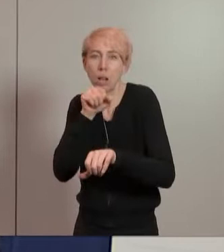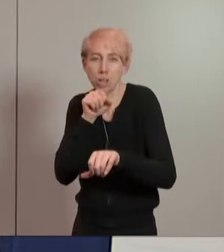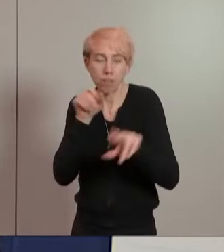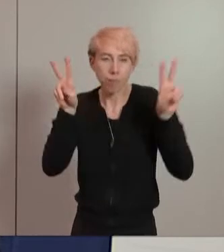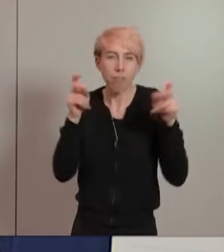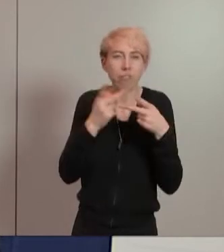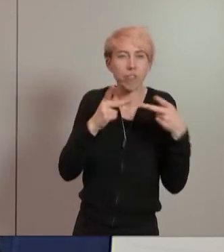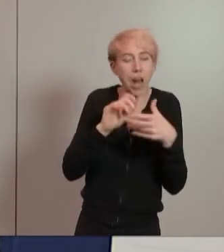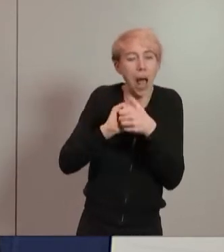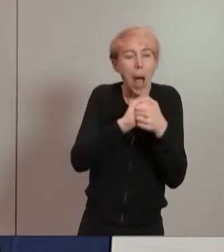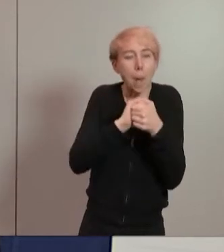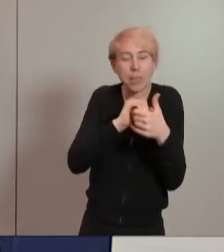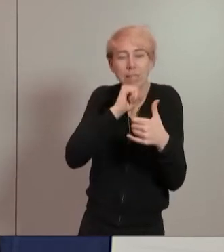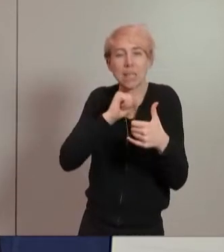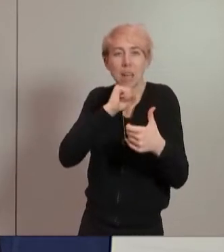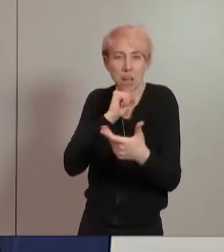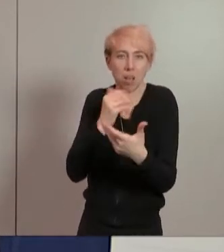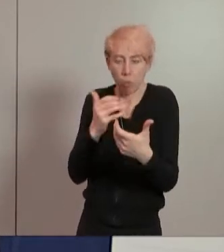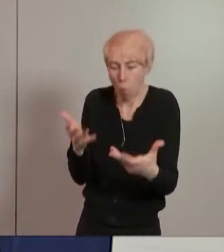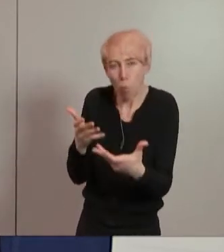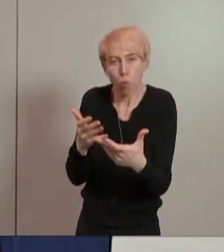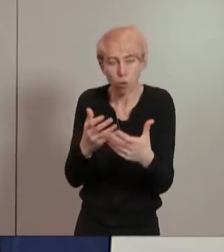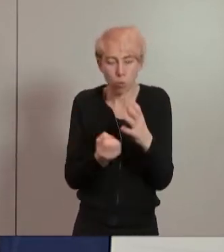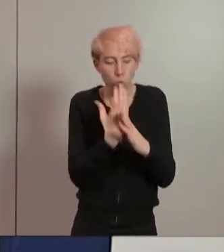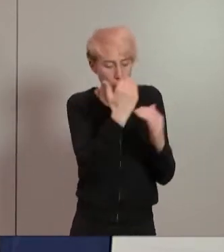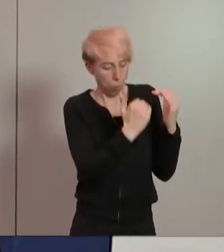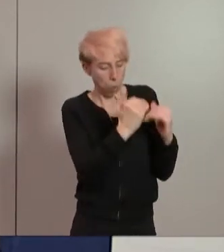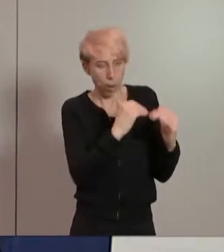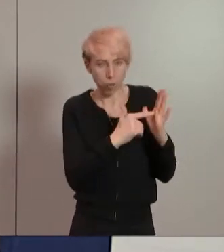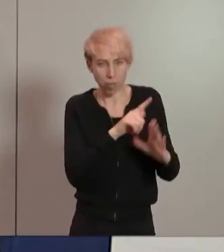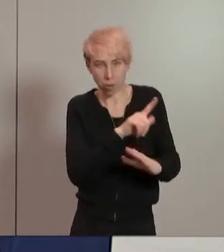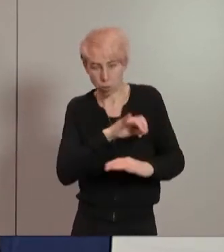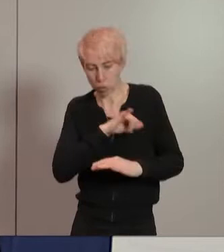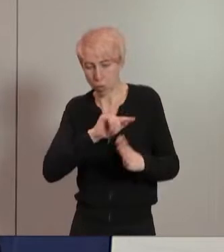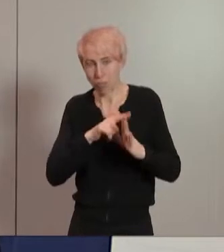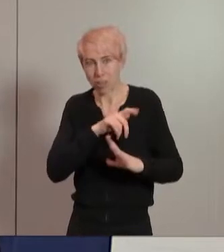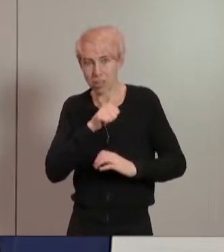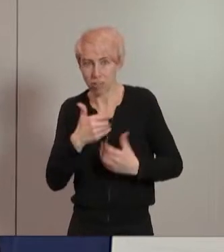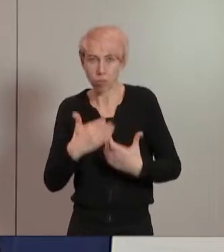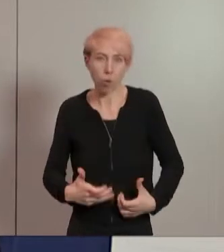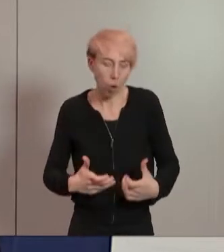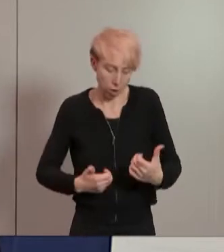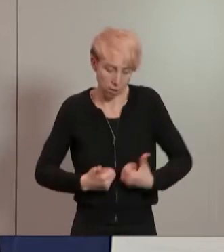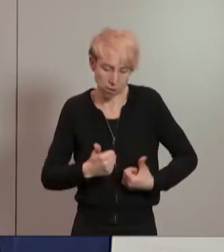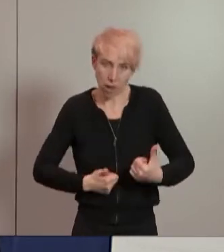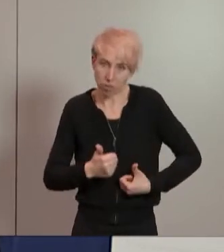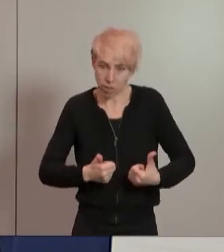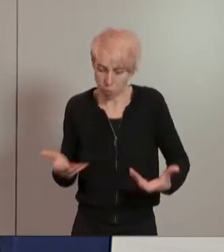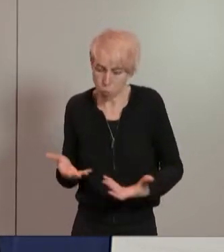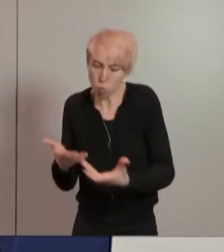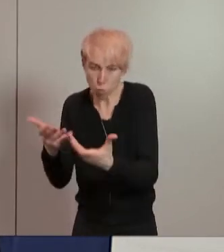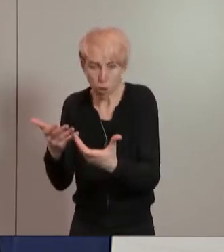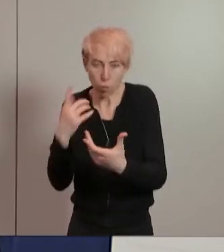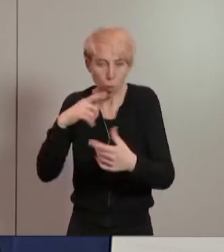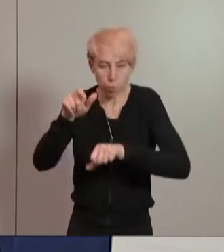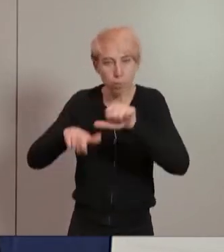Aînés. Et une nouvelle feuille de route 2022-2026 et une montée en puissance des services favorisant la mobilité des seniors, qui